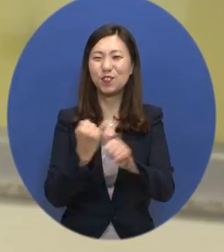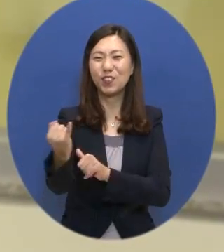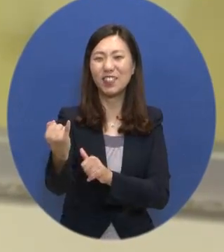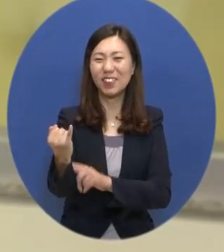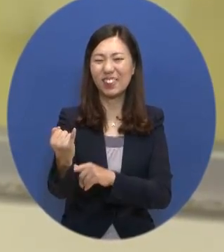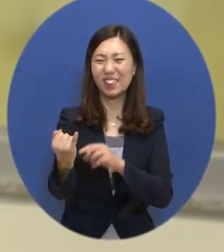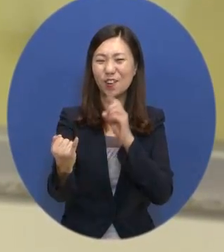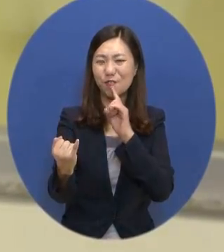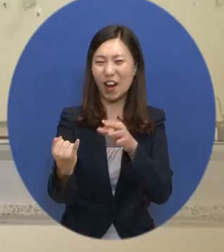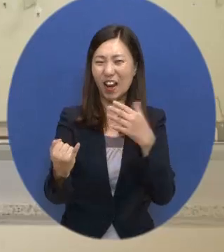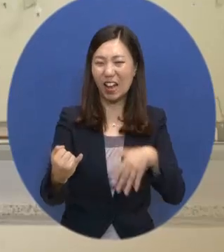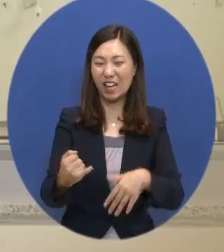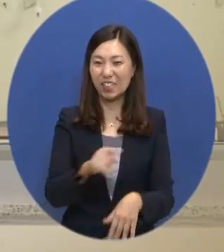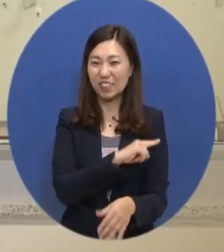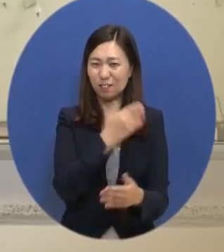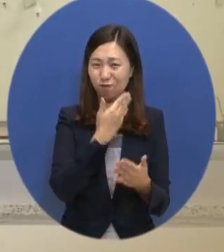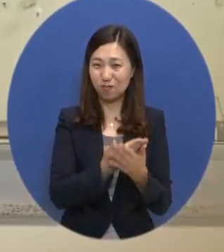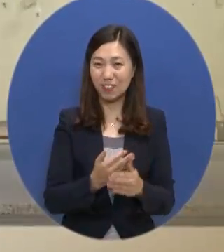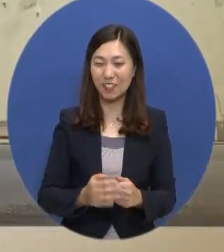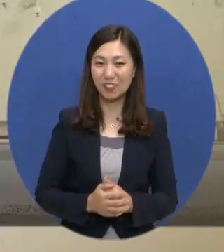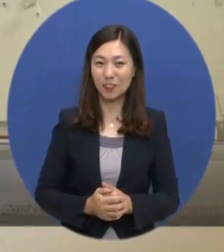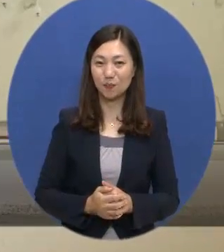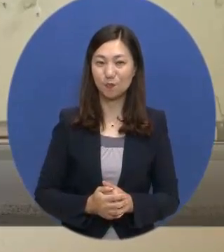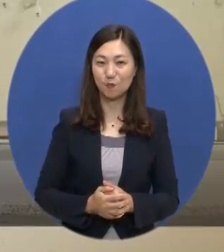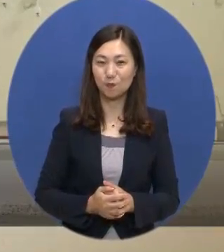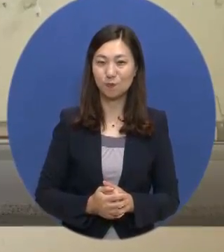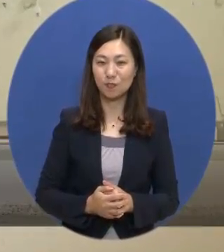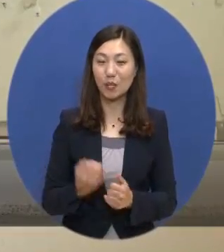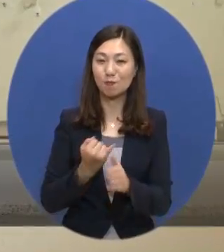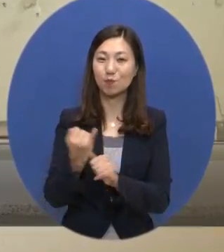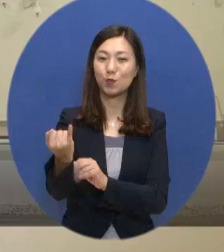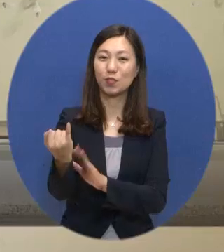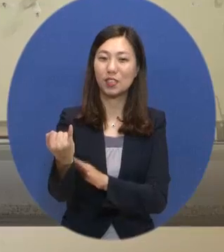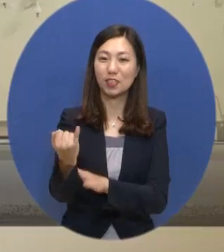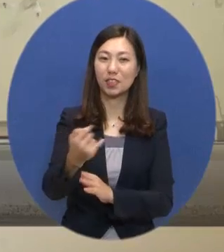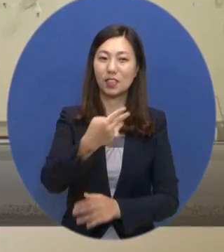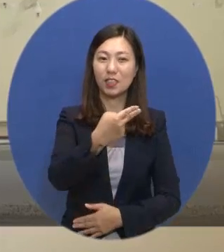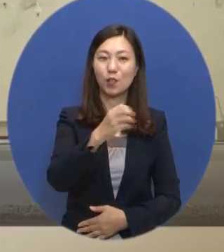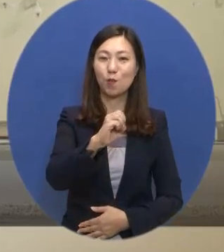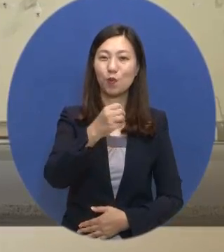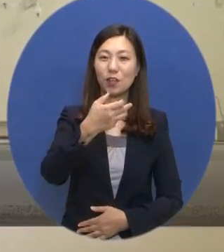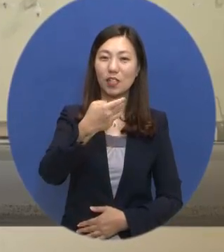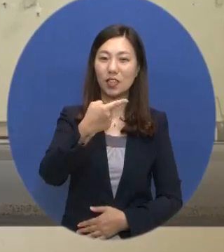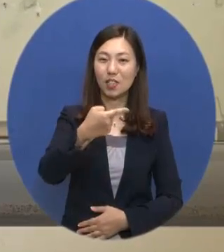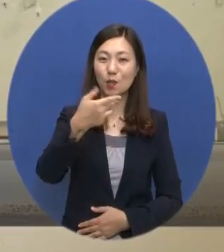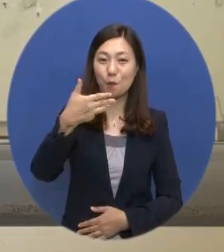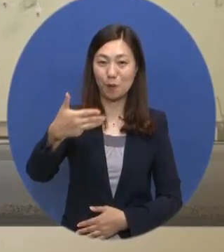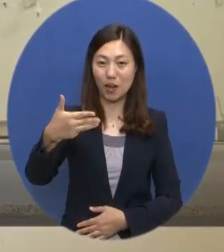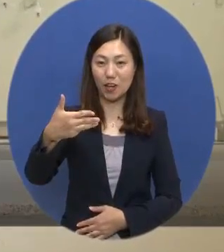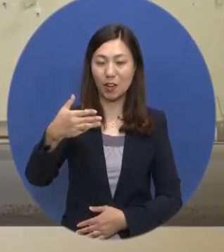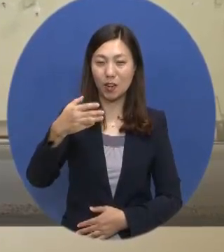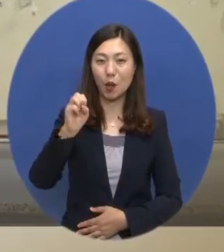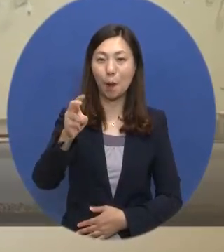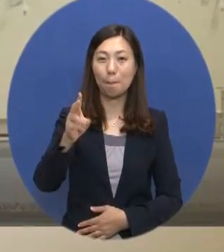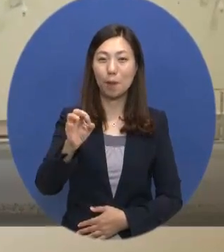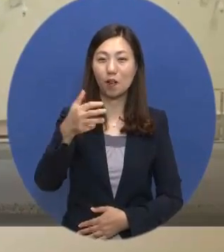중요한 거래. 민규 엄마 2018 평창